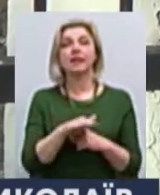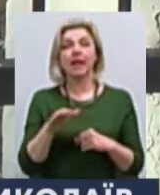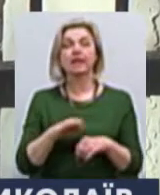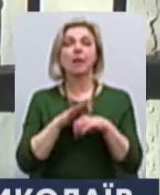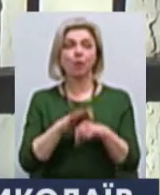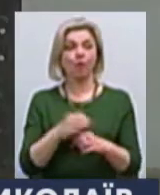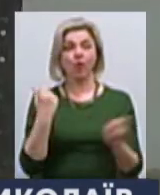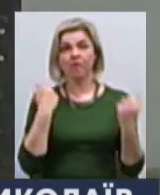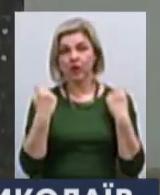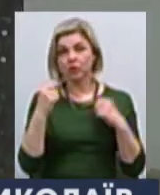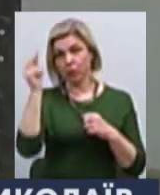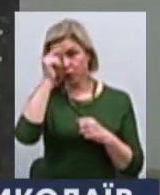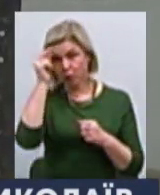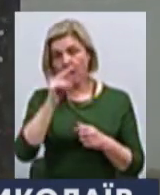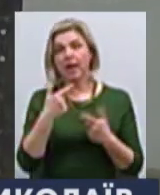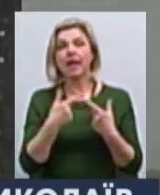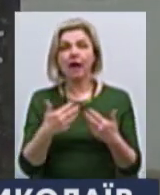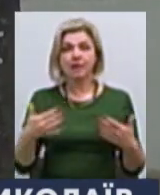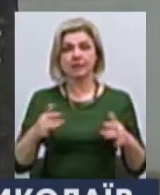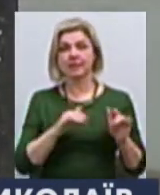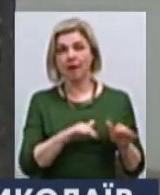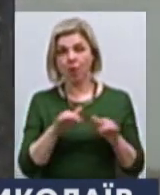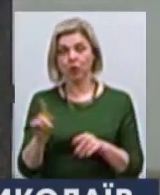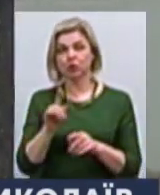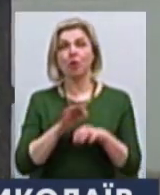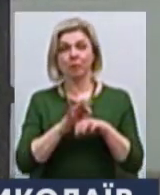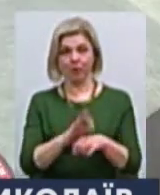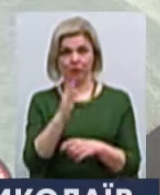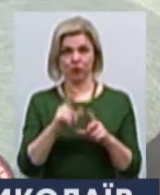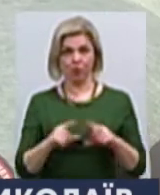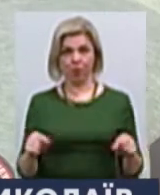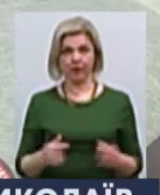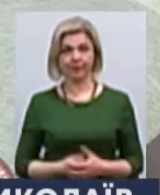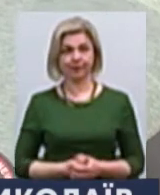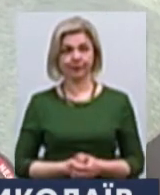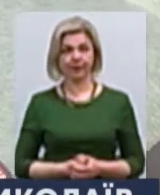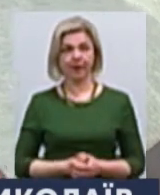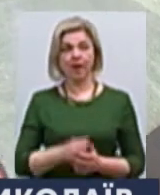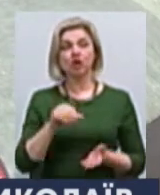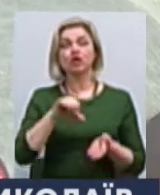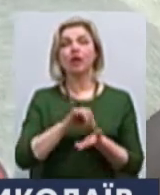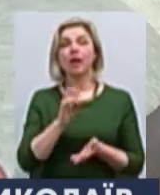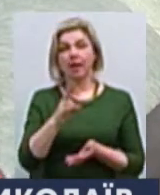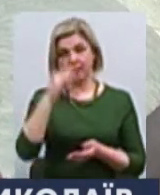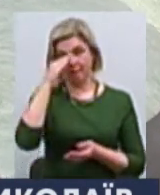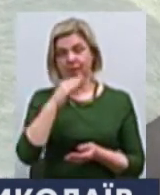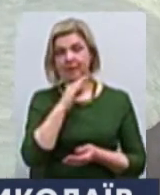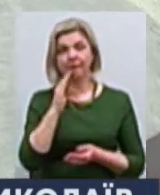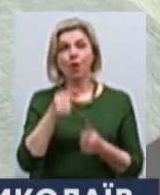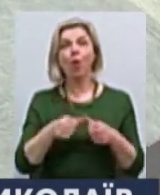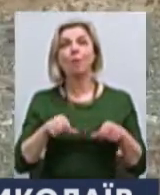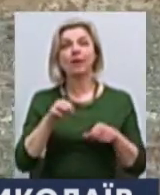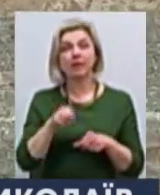уроки фізкультури і різноманітні, як кажуть, заходи, що проводяться у школі. Денис Барашковський, член батьківського комітету,